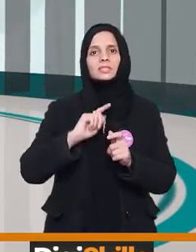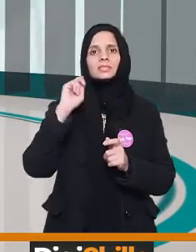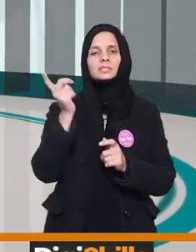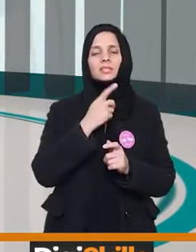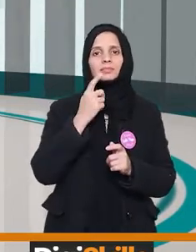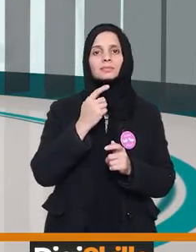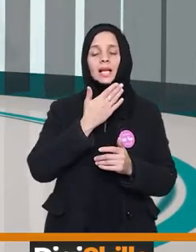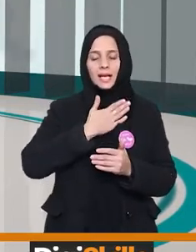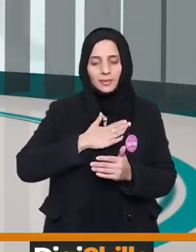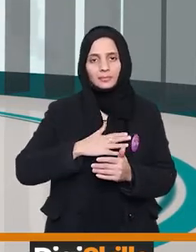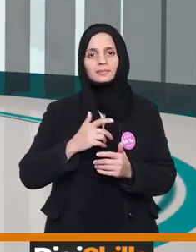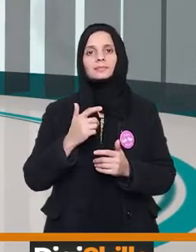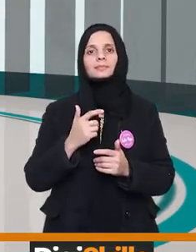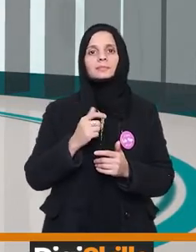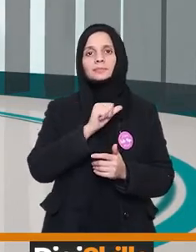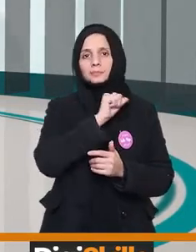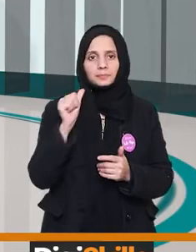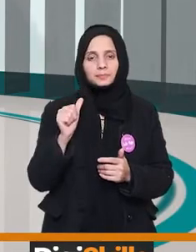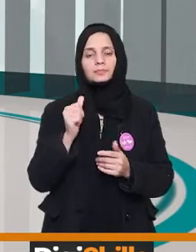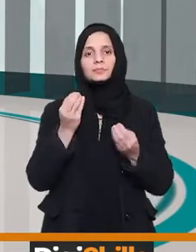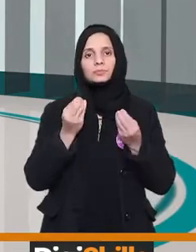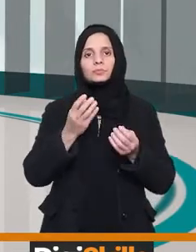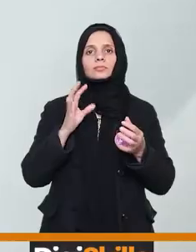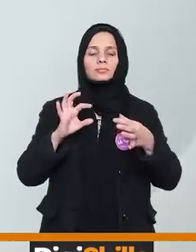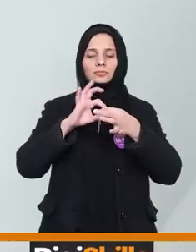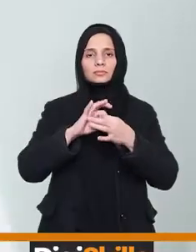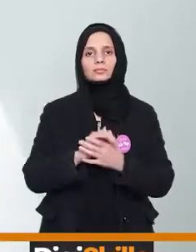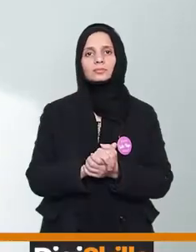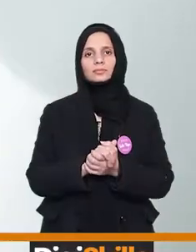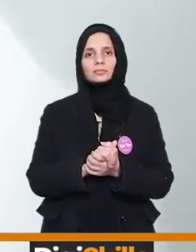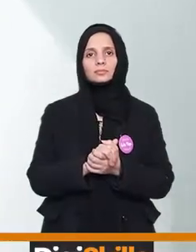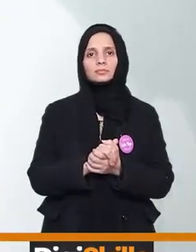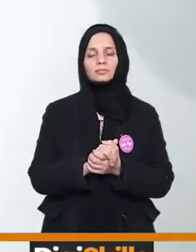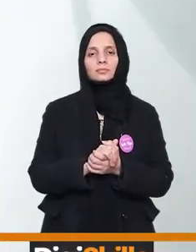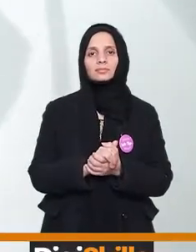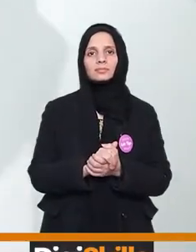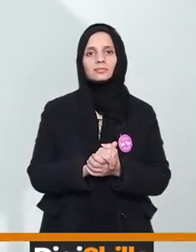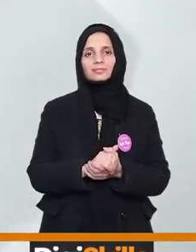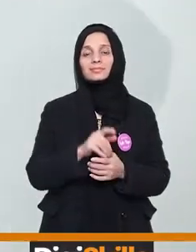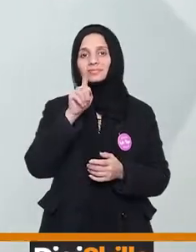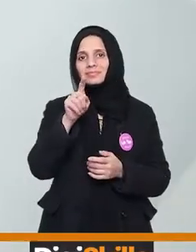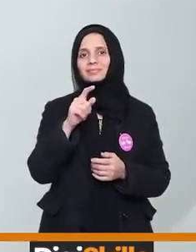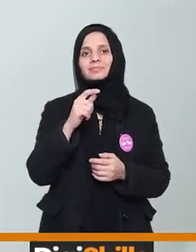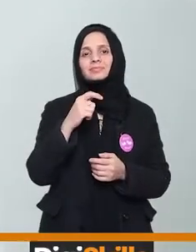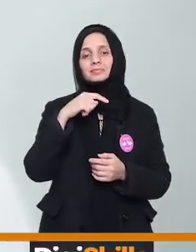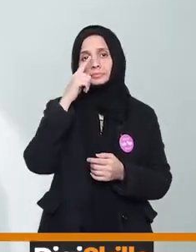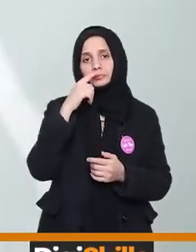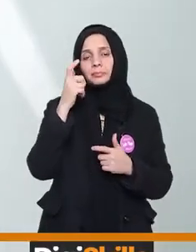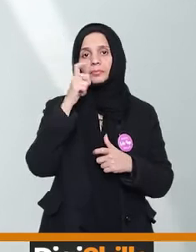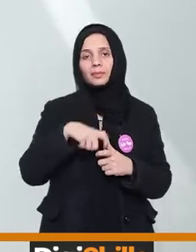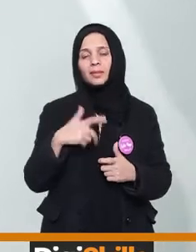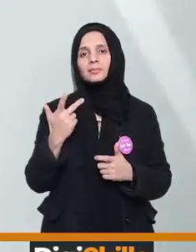بے تحاشا ڈسپلنز کیری کر رہا ہے۔ مثال کے طور پہ اگر آپ کا